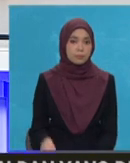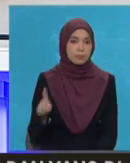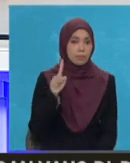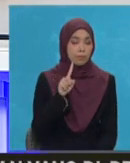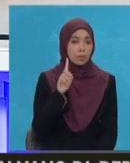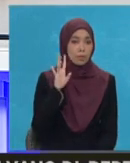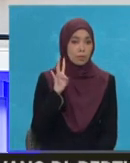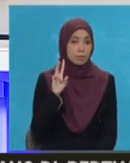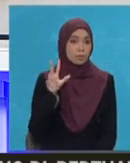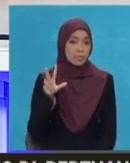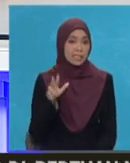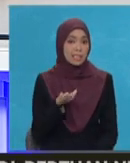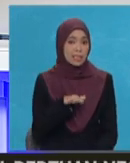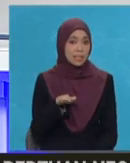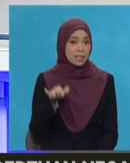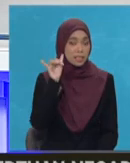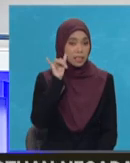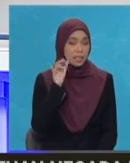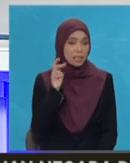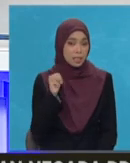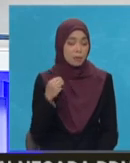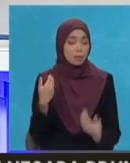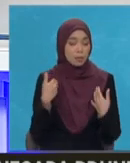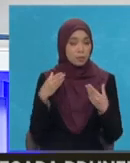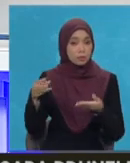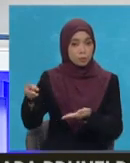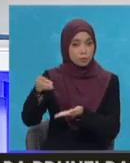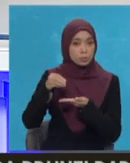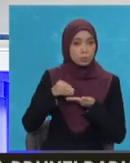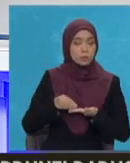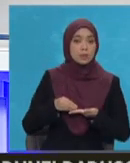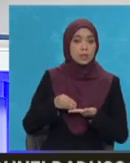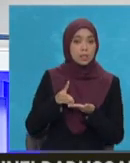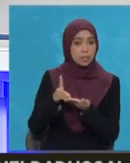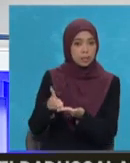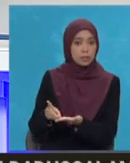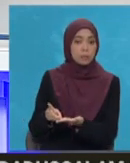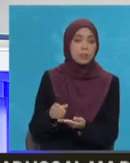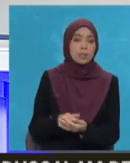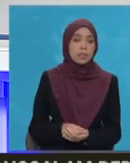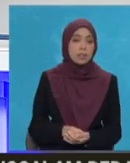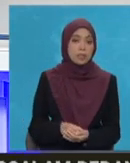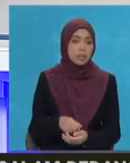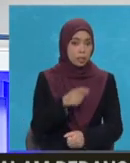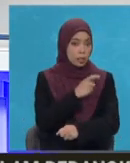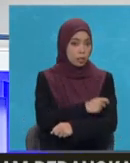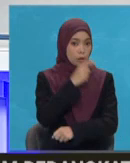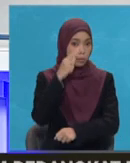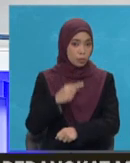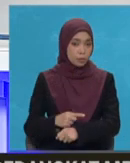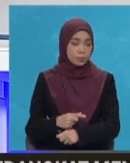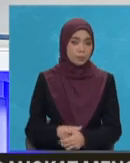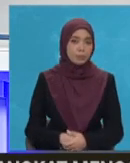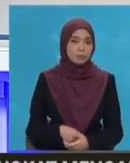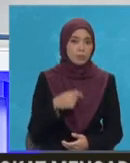173 anak yatim menerima sumbangan dalam majelis penyampaian Dharma tabung anak-anak yatim daerah Temboro majelis